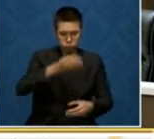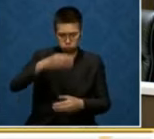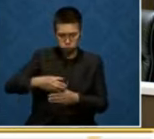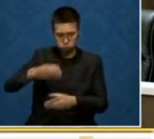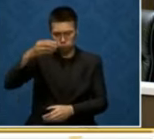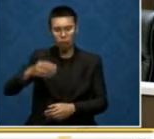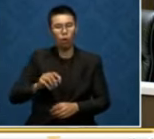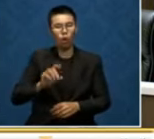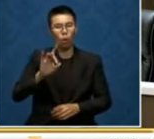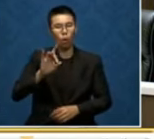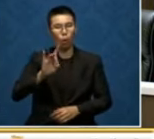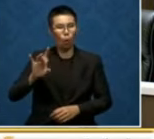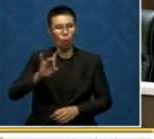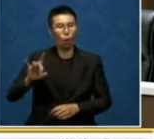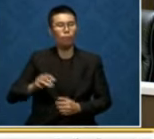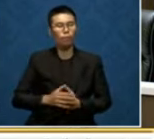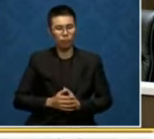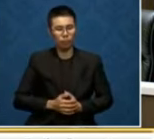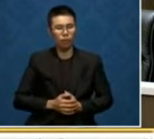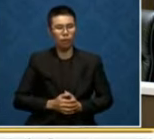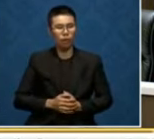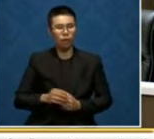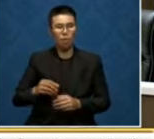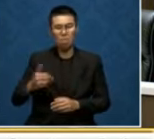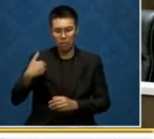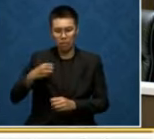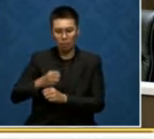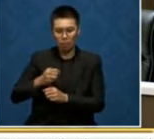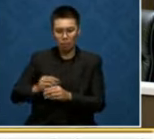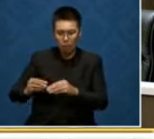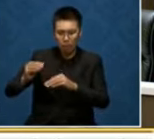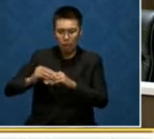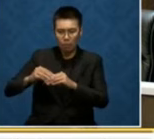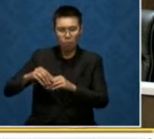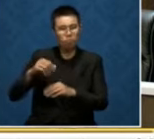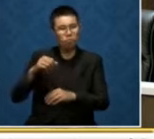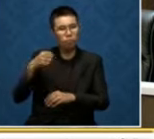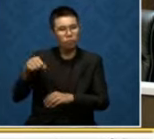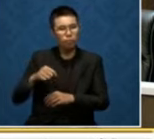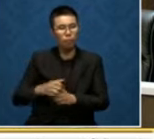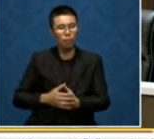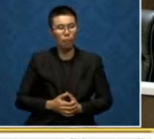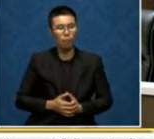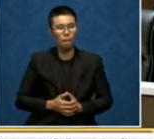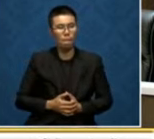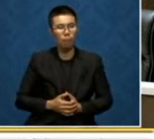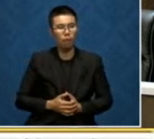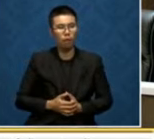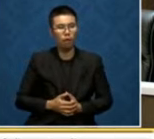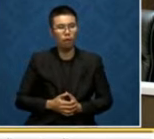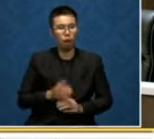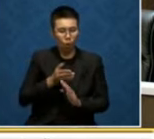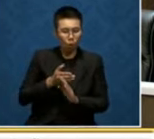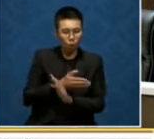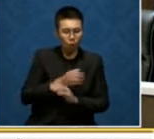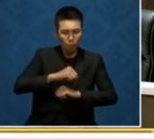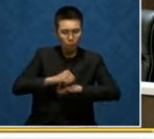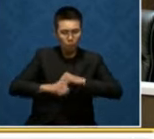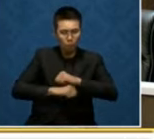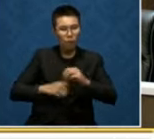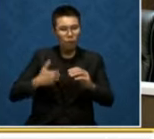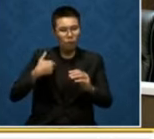หลายสิบต้นนะครับซึ่งก่อนการทำการก่อสร้างนะครับจะมี